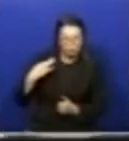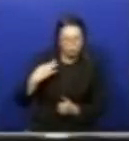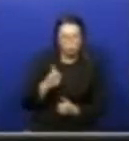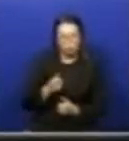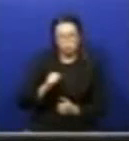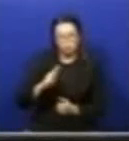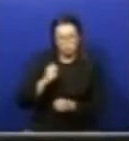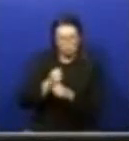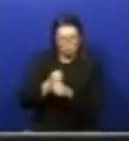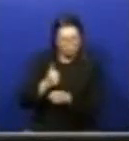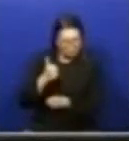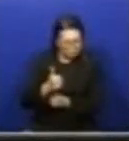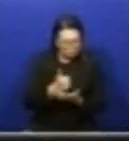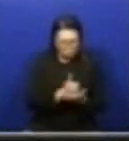อด